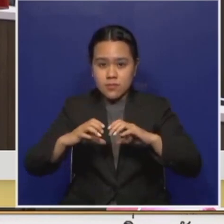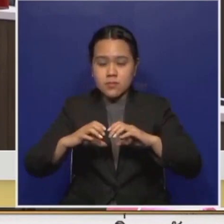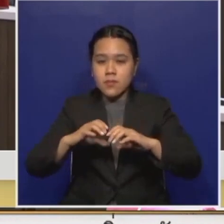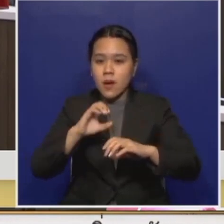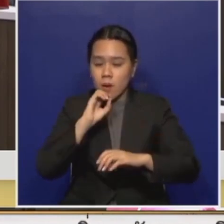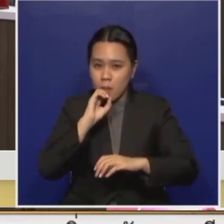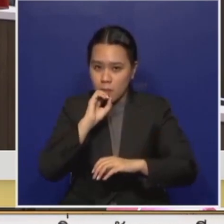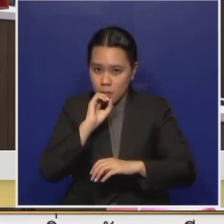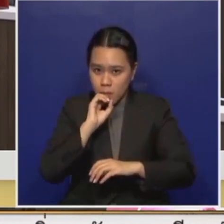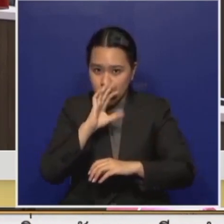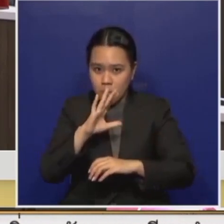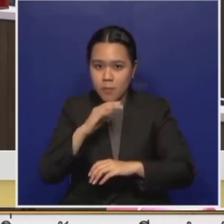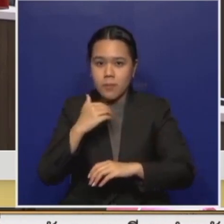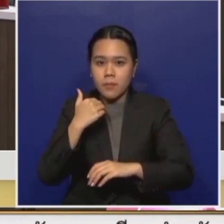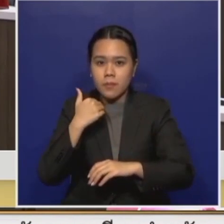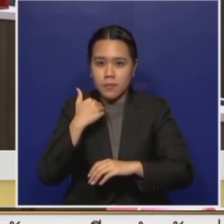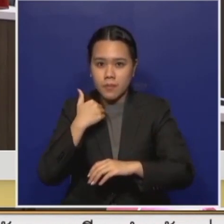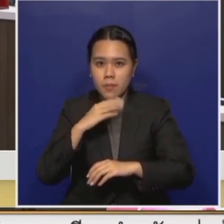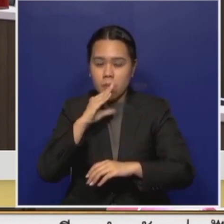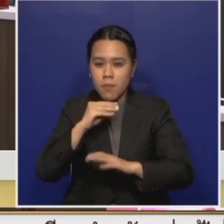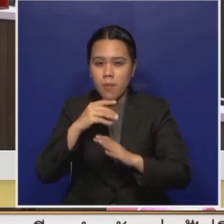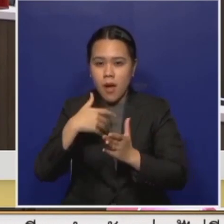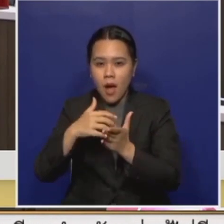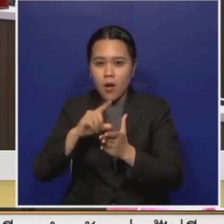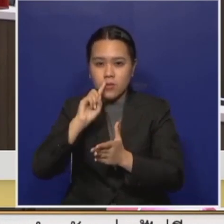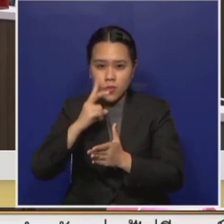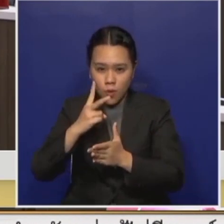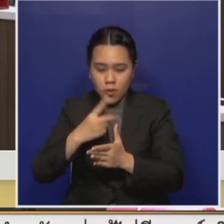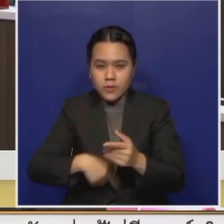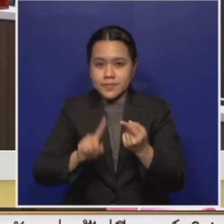บหนึงเรื่ทหนึครับเกิดจากวิธีคิด